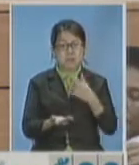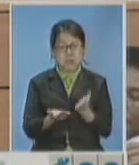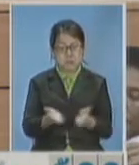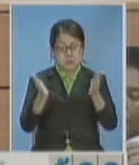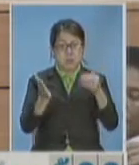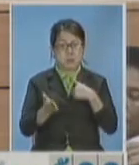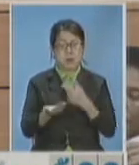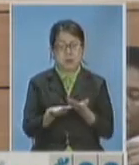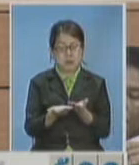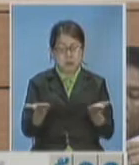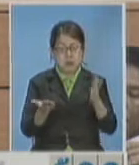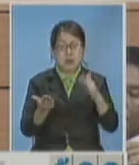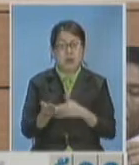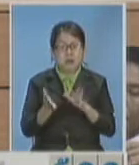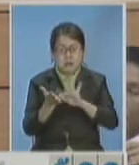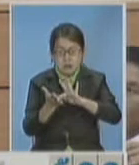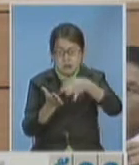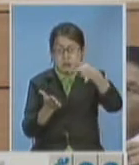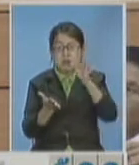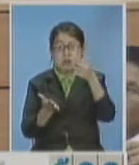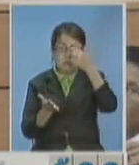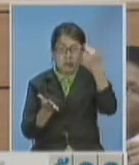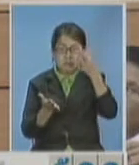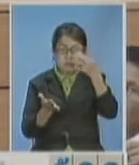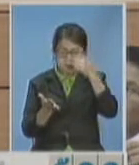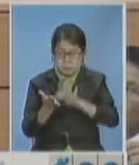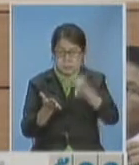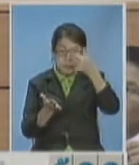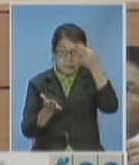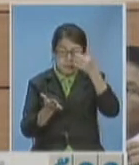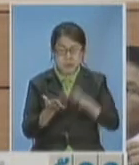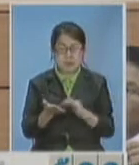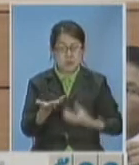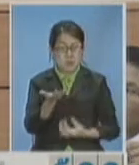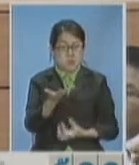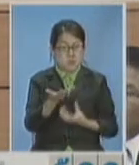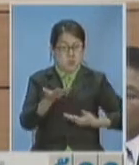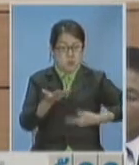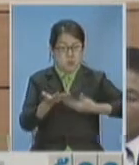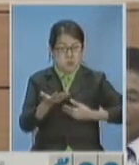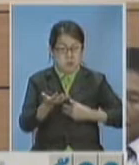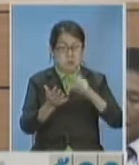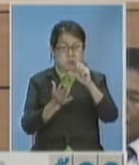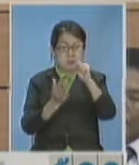อนผสมคาร์บอนแบล็คเมื่อโดนความร้อนจะมีสารเอมีนละลายออกมาท่านประธ